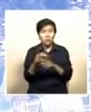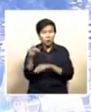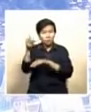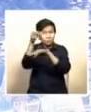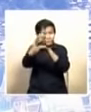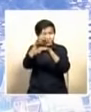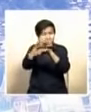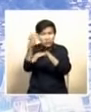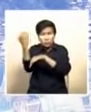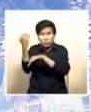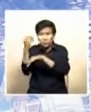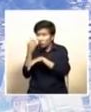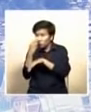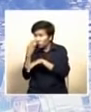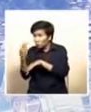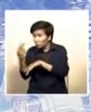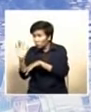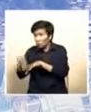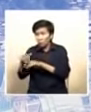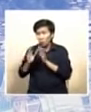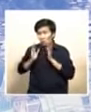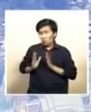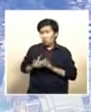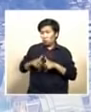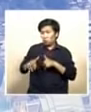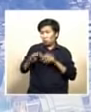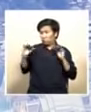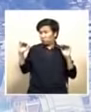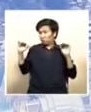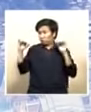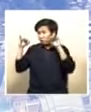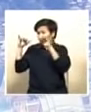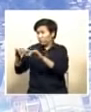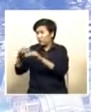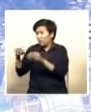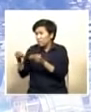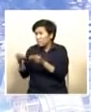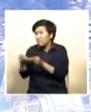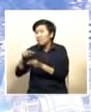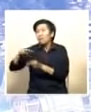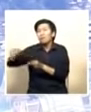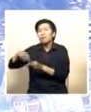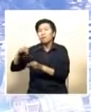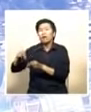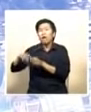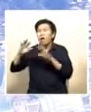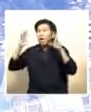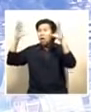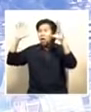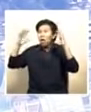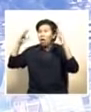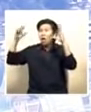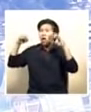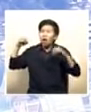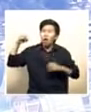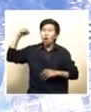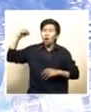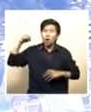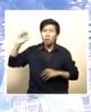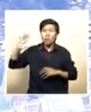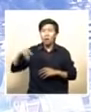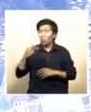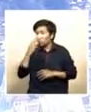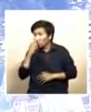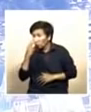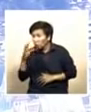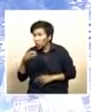ที่เล็ดลอดออกมาหรือรู้เท่าไม่ถึงการมีการร้องเรียนรายงานเข้ามาที่ศูนย์โ